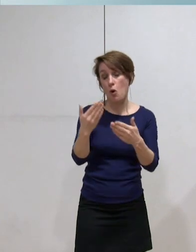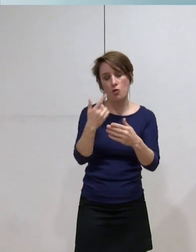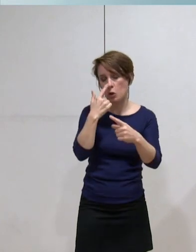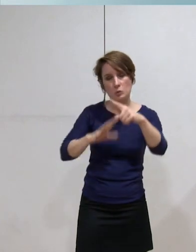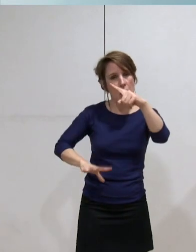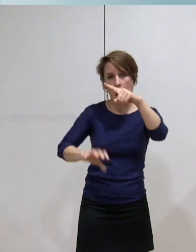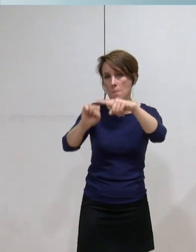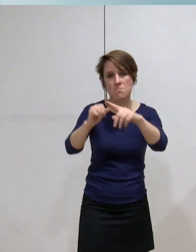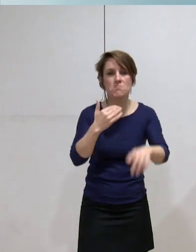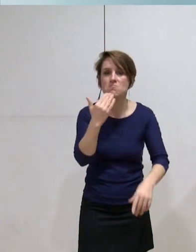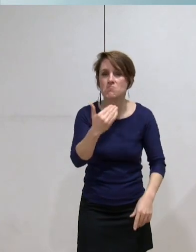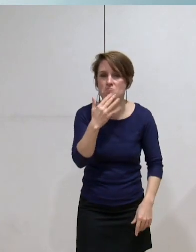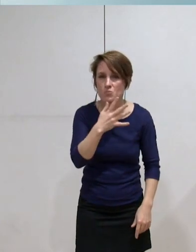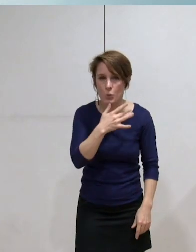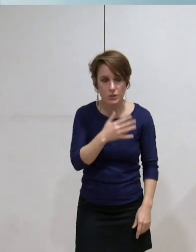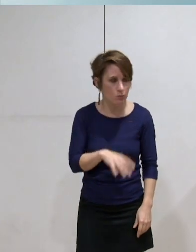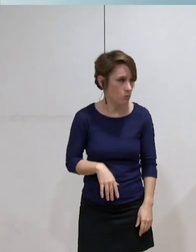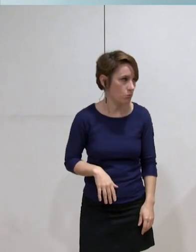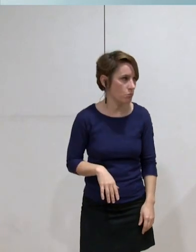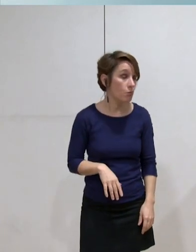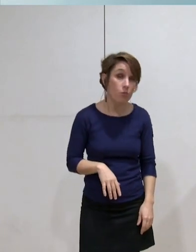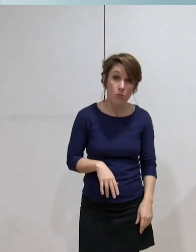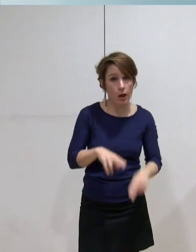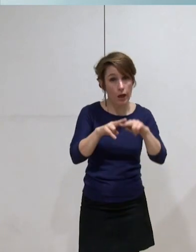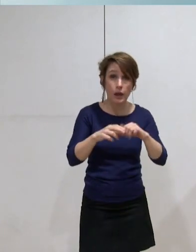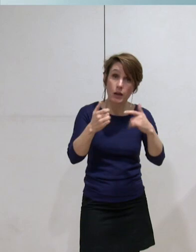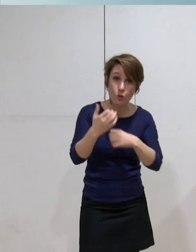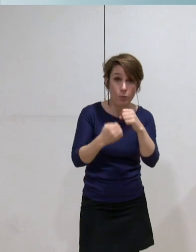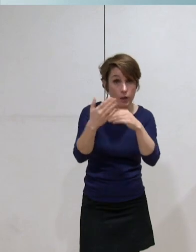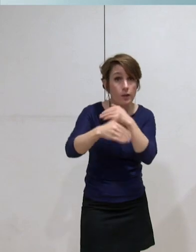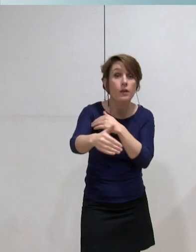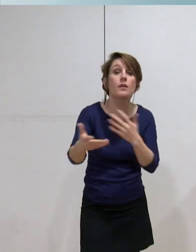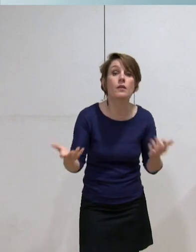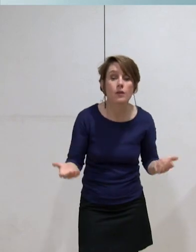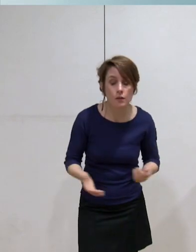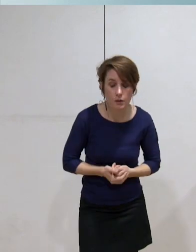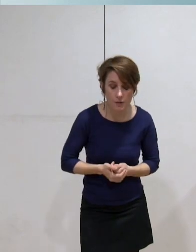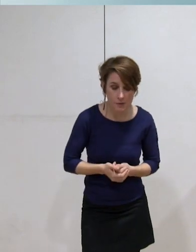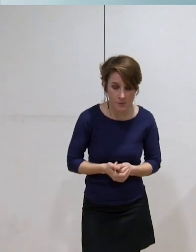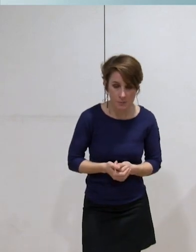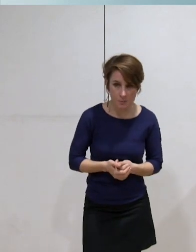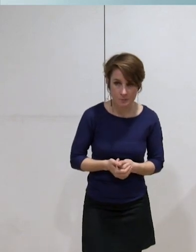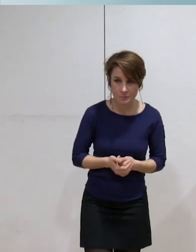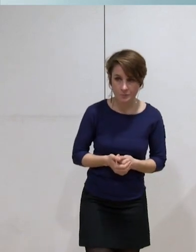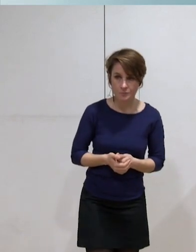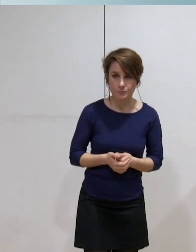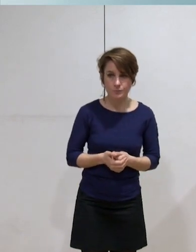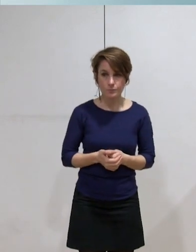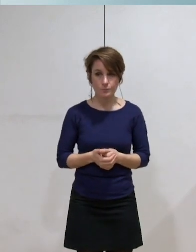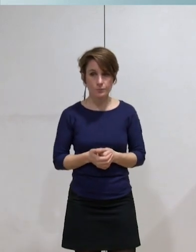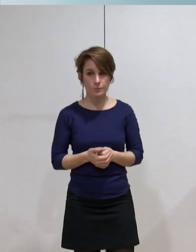aujourd'hui on a quelques années hein euh alors ces